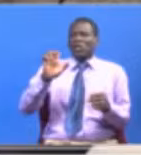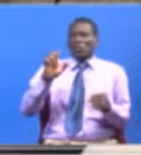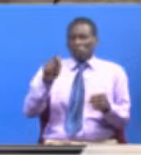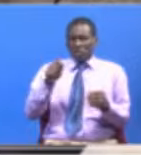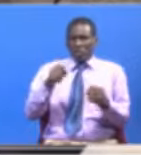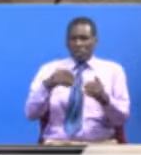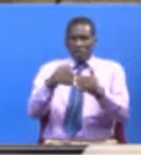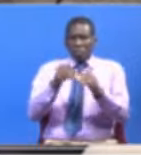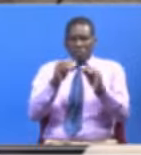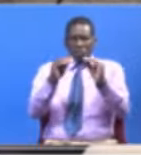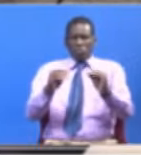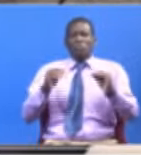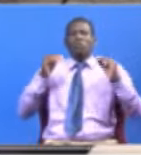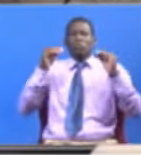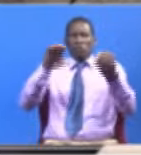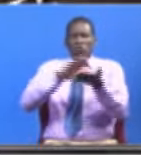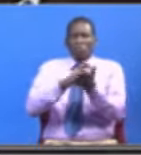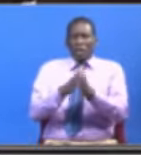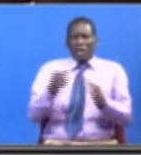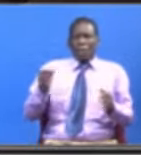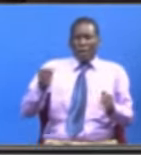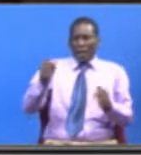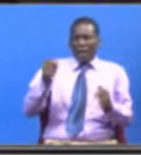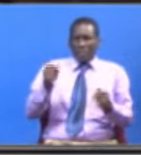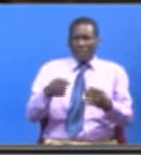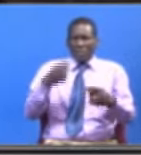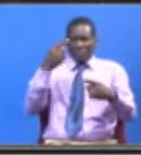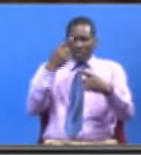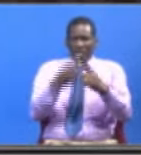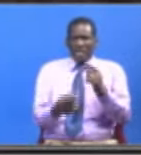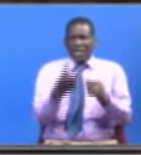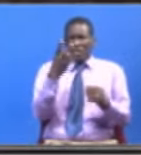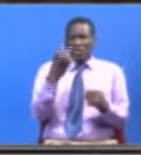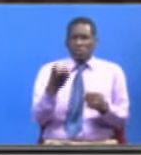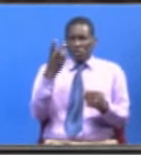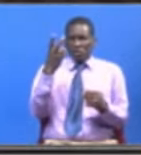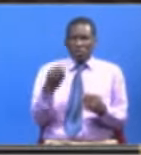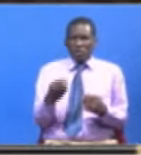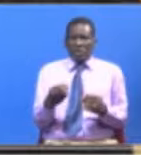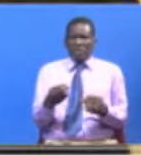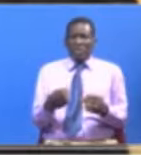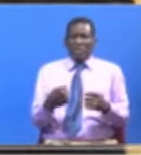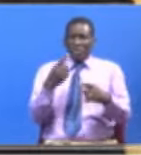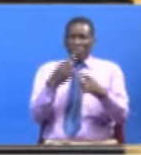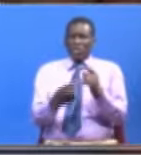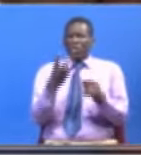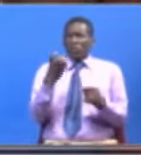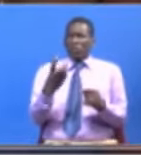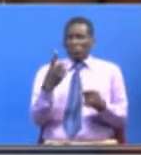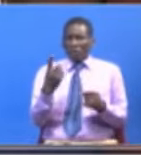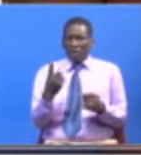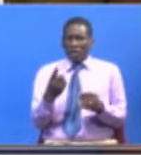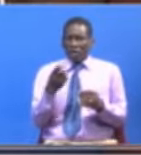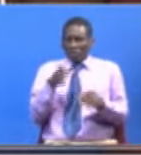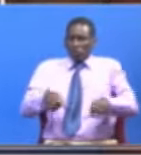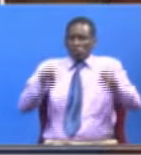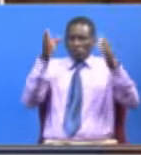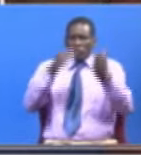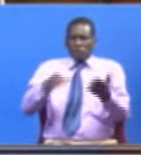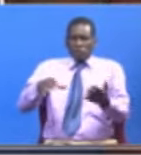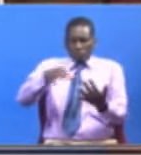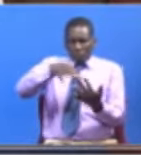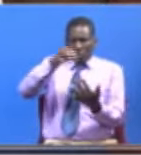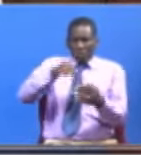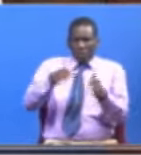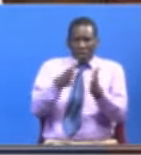kupaa zaidi kuwa kapteni mwaka 2020. Mwaka 2021 afisa huyo aliteuliwa kama